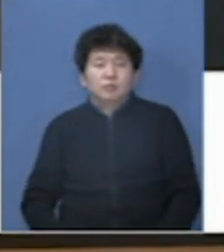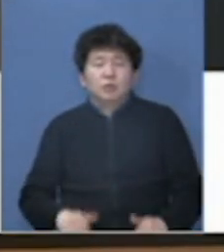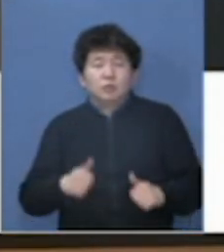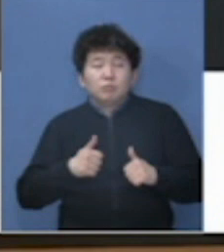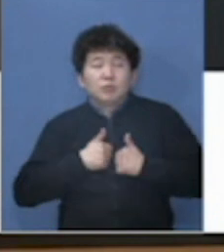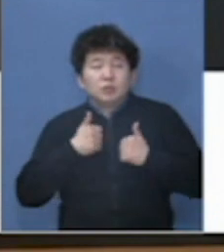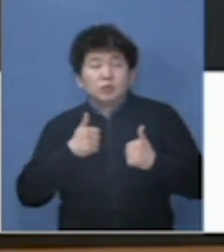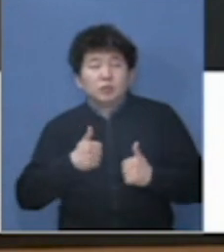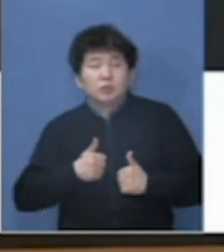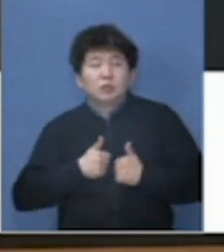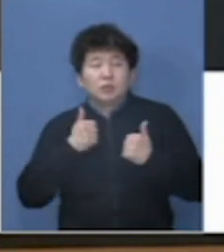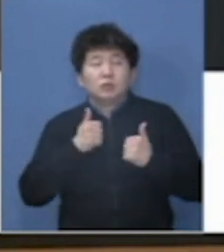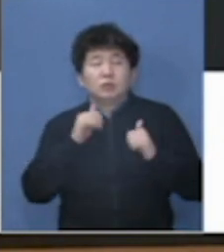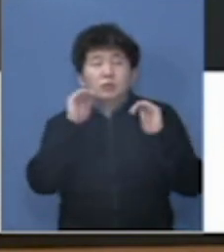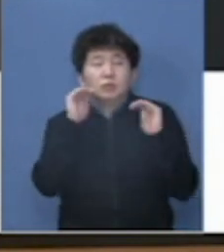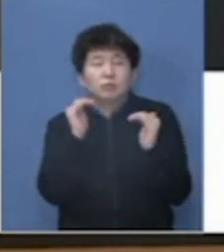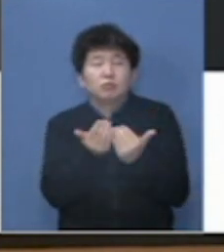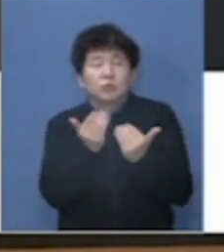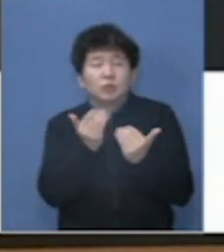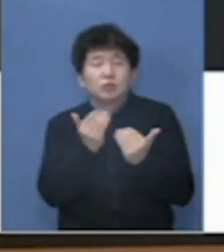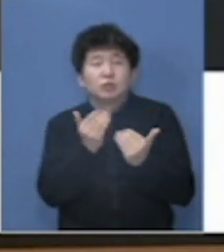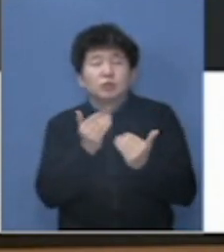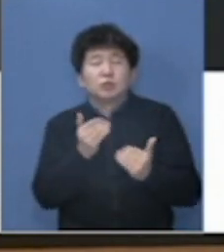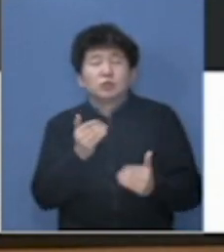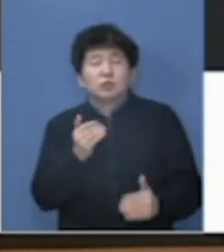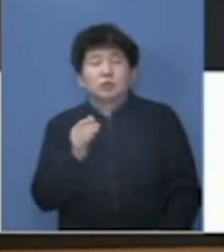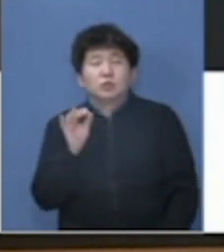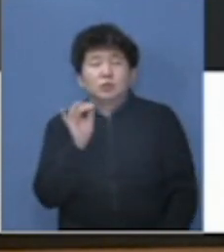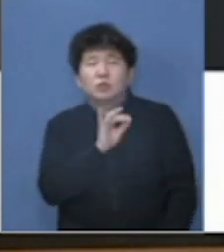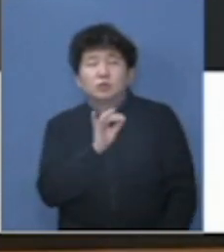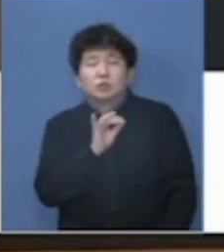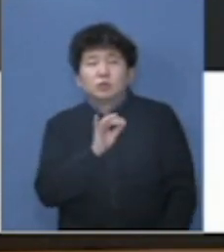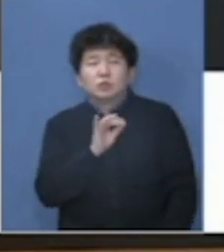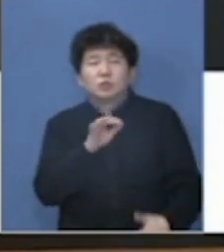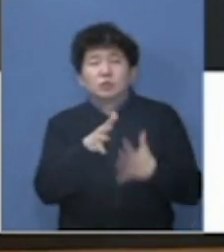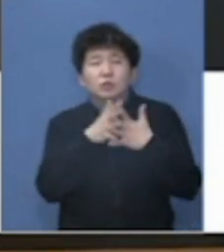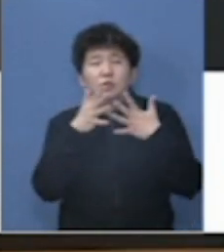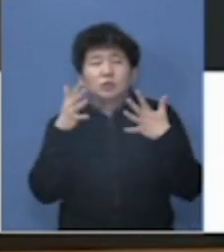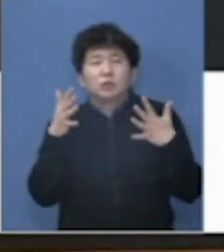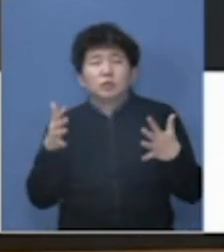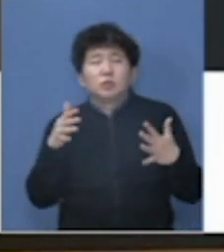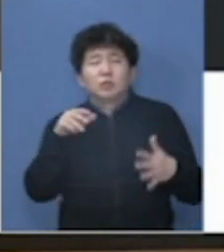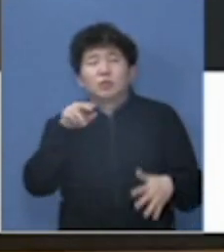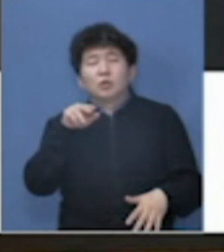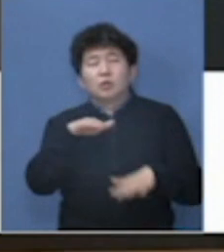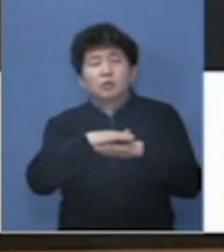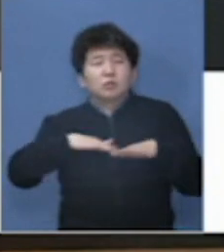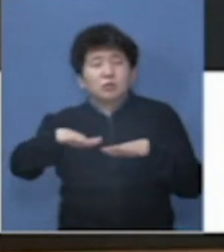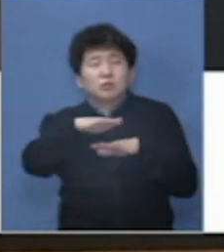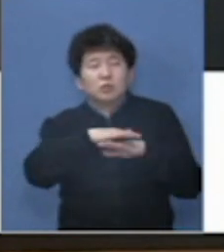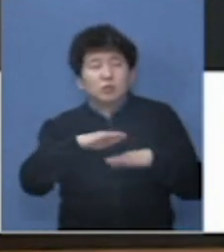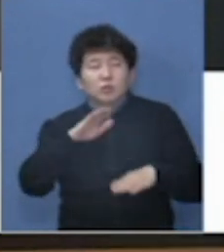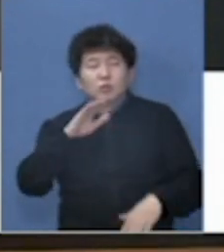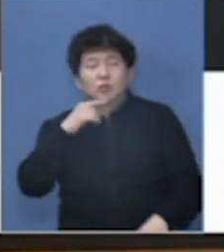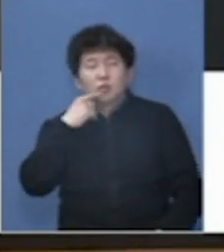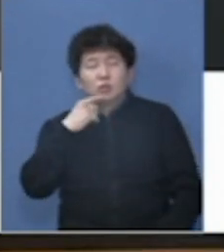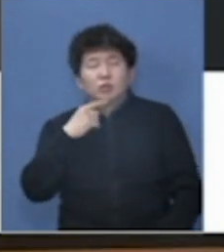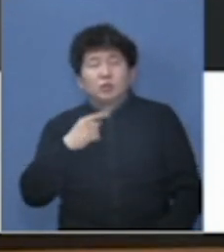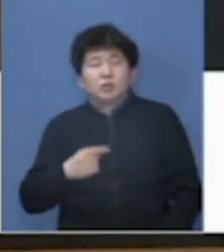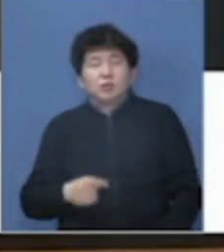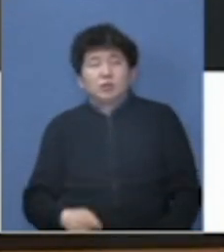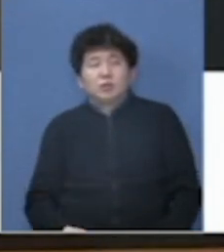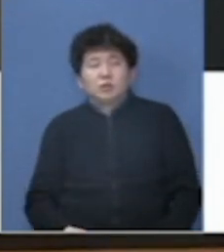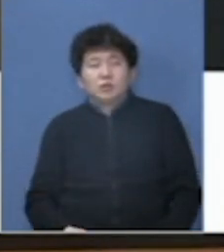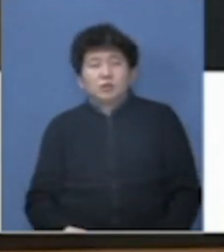основные притоки, места, где могут образоваться прожоры. На больших крупных артериях, за счет этого нам удалось избежать того, чтобы